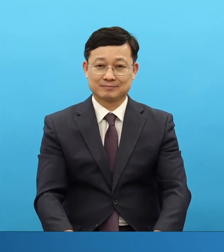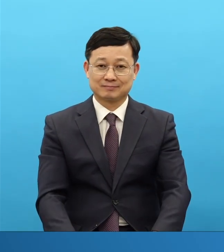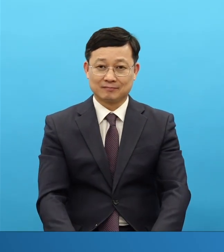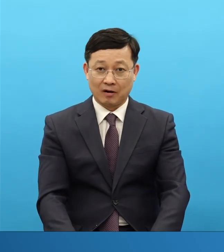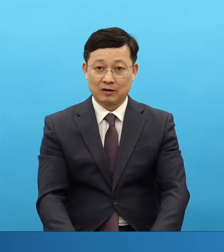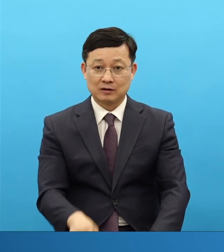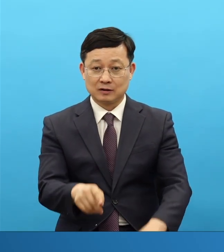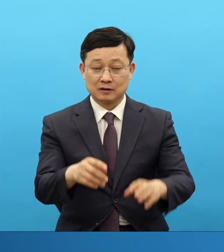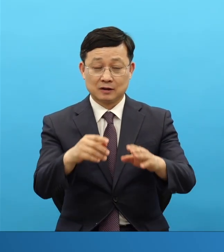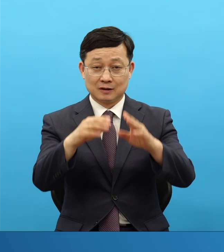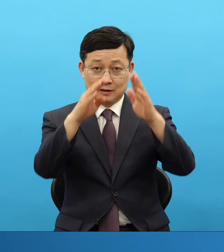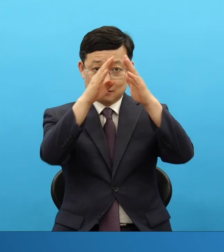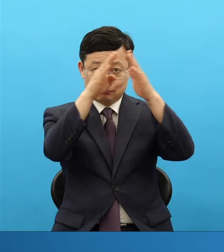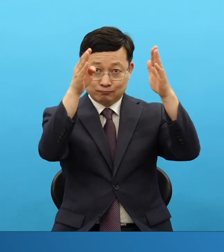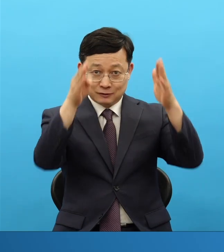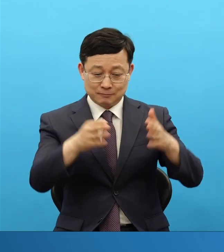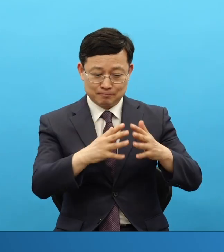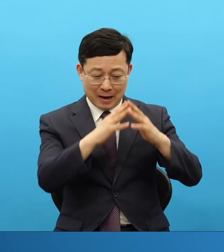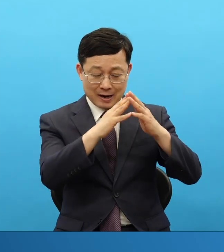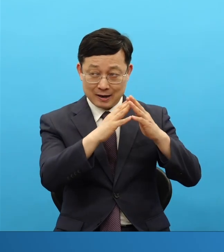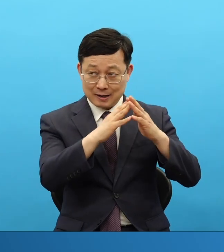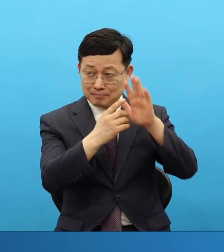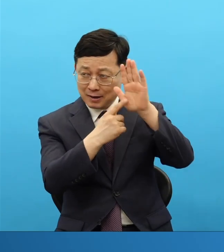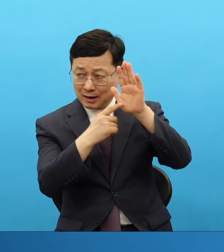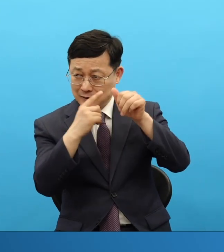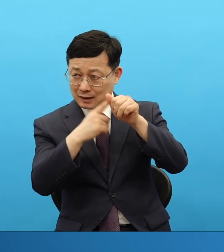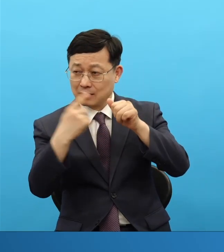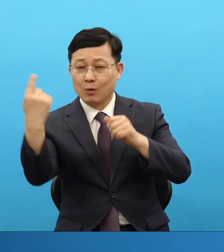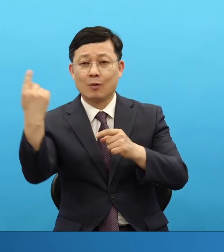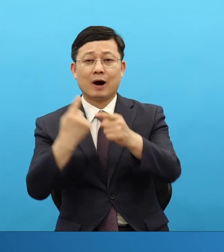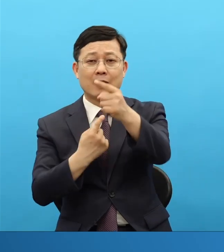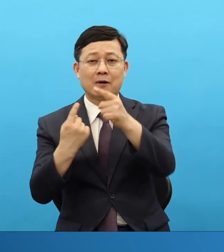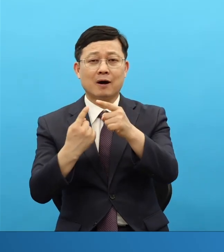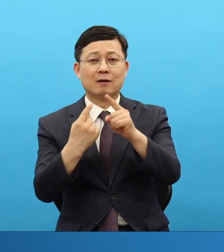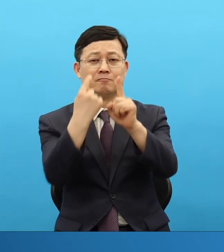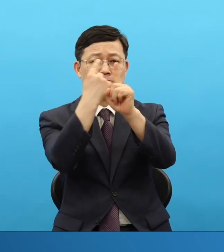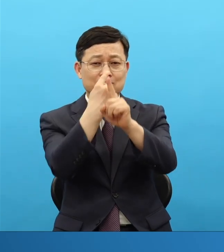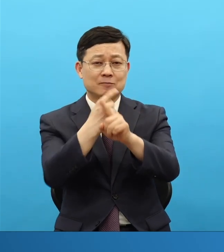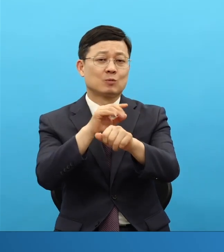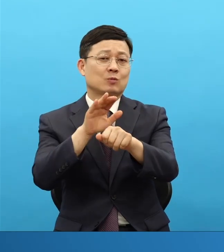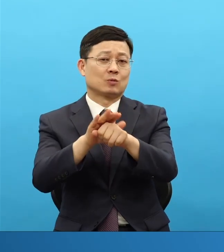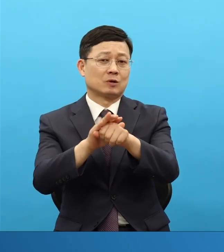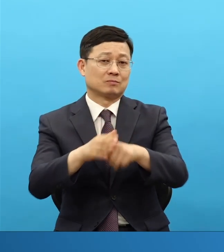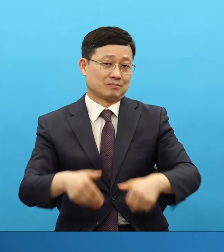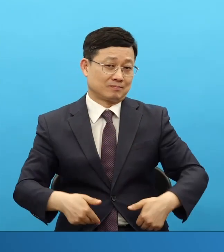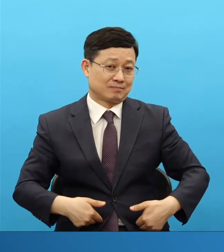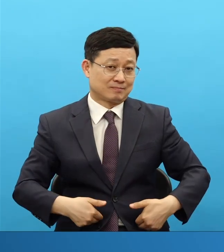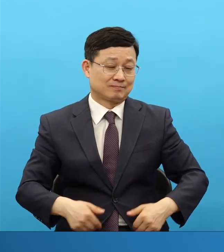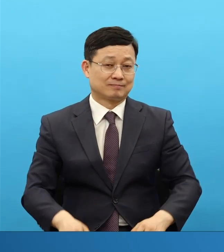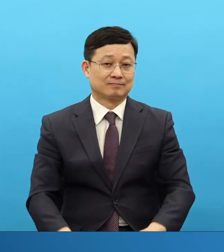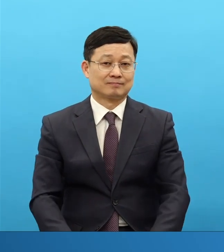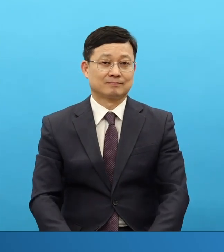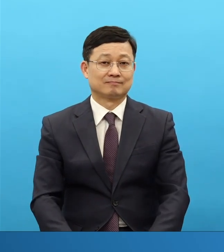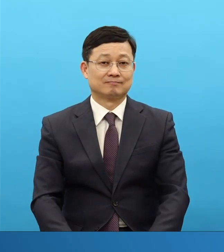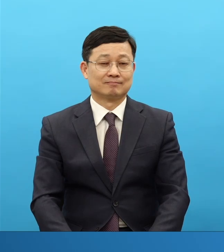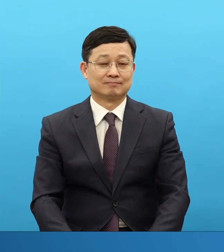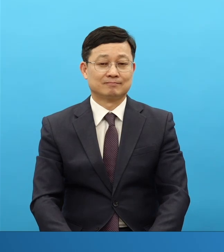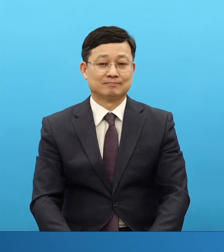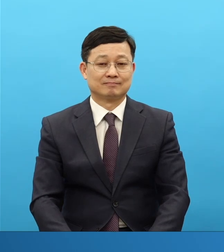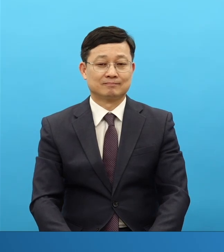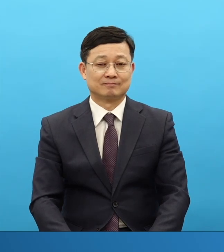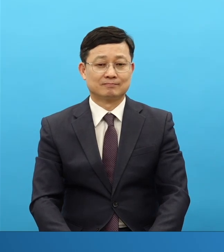있다면 하나님께서는 모든 응답을 가져갈 And 것이다. if there was one house like this, then God would bring you all the 예, answers. 조금만